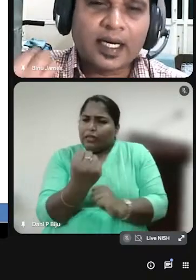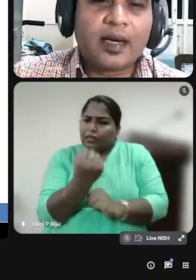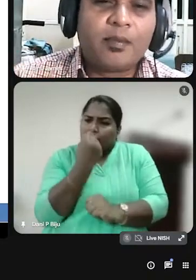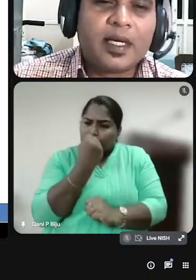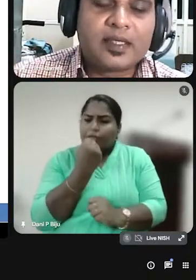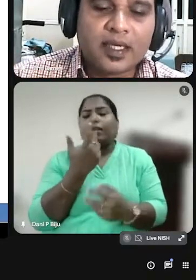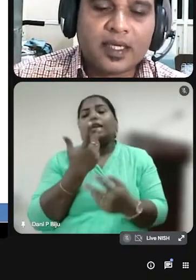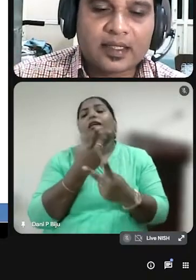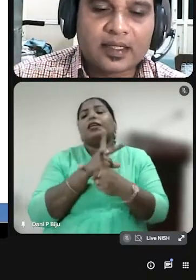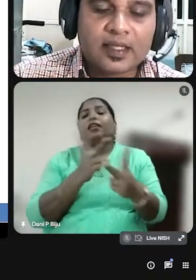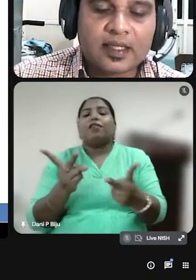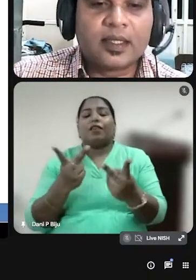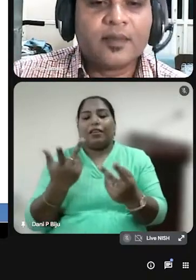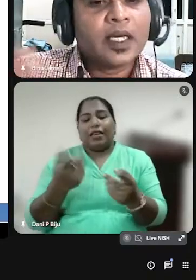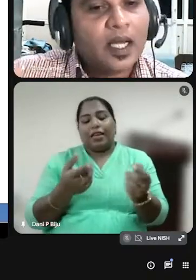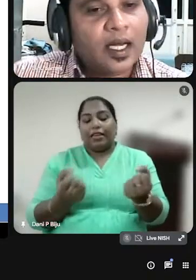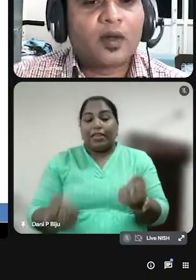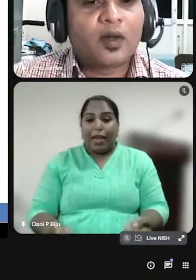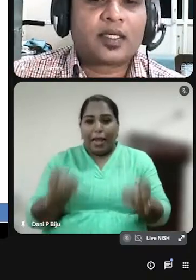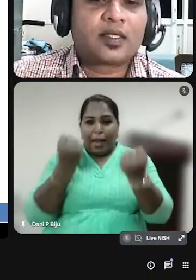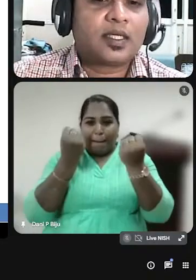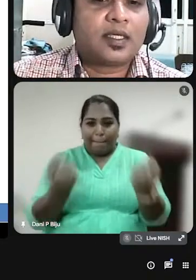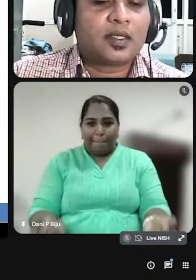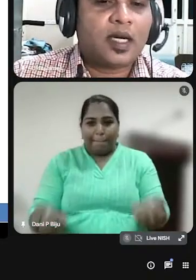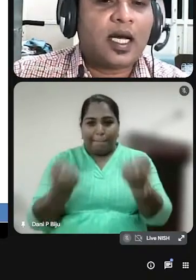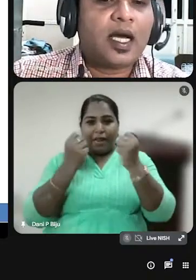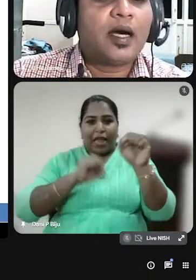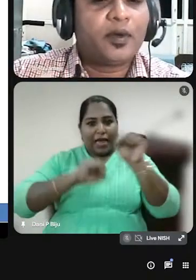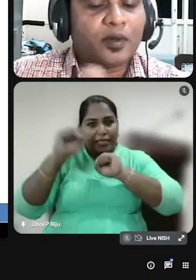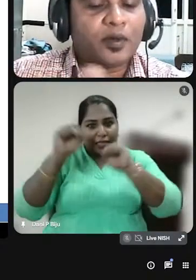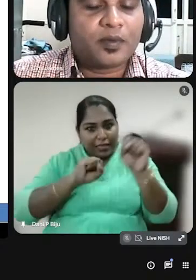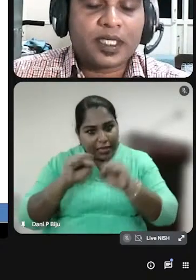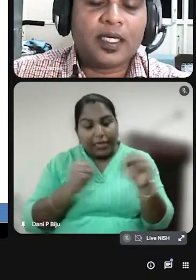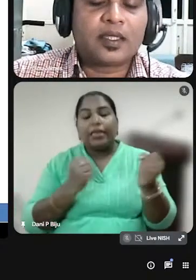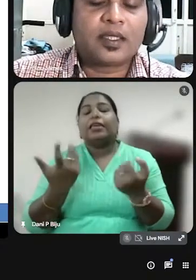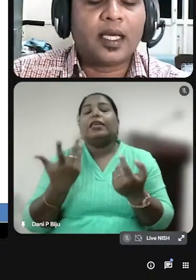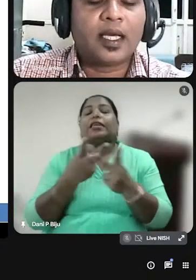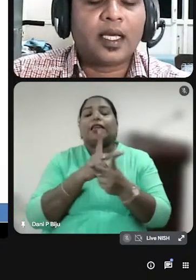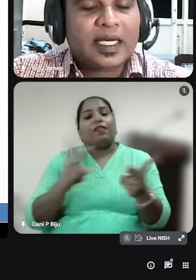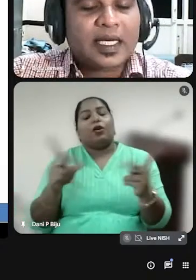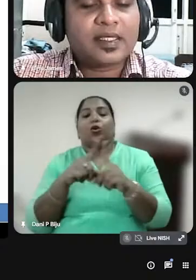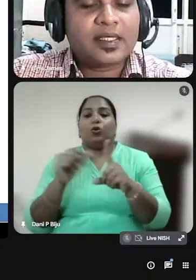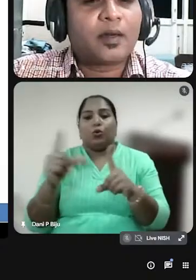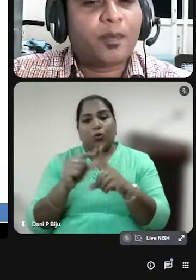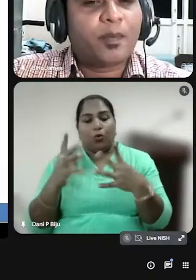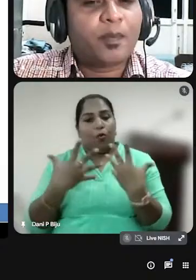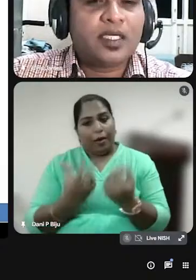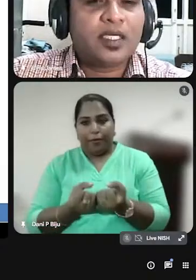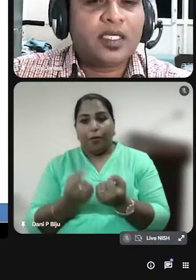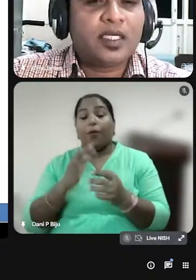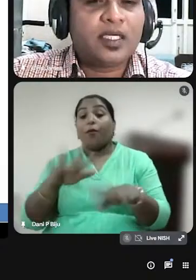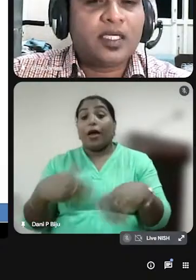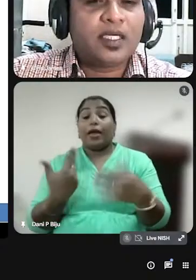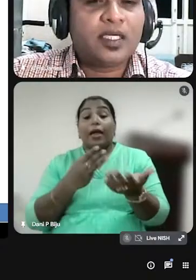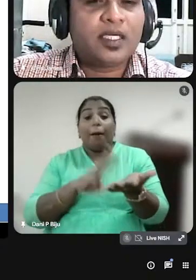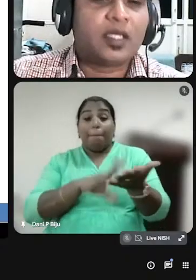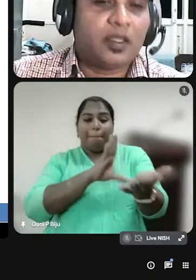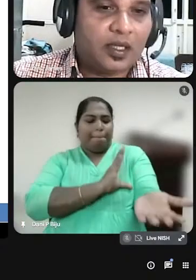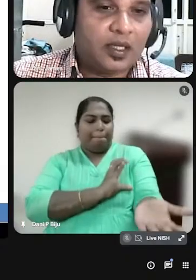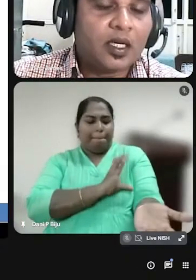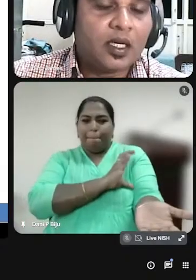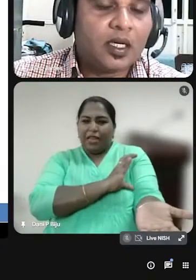ചെറിയ ചെറിയ ഡംബൽസിന്റെ എക്സസൈസ്, അങ്ങനെയുള്ള എക്സസൈസുകൾ ആ ഒരു ശരീരത്തിന്റെ മസിലുകൾ, പേശിക്ക് കുറച്ചും കൂടെ